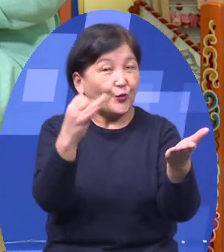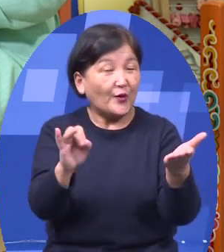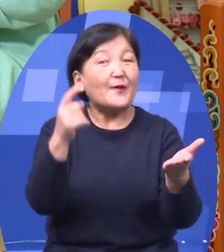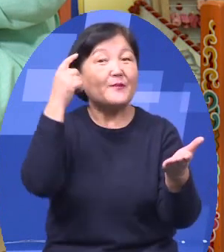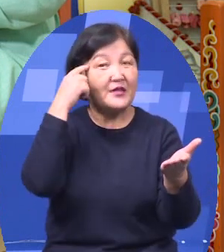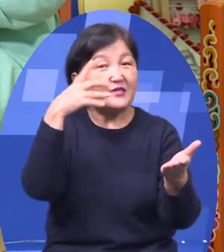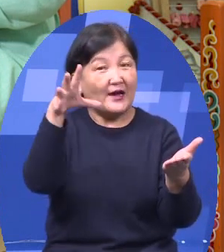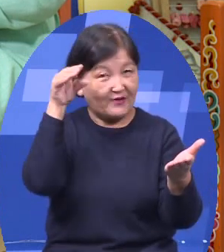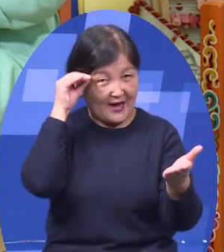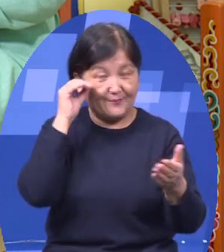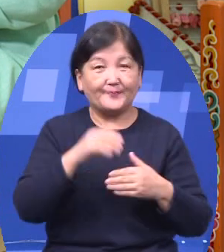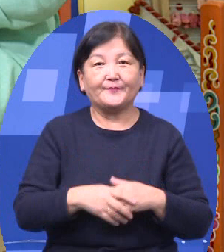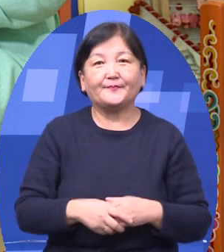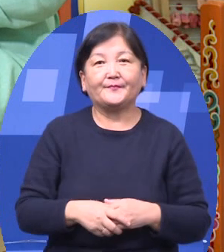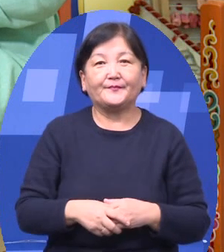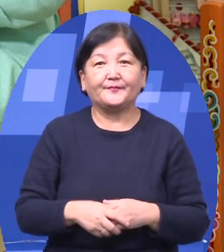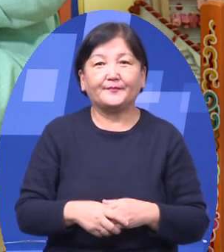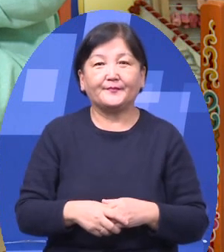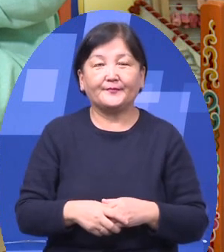авцгаая.